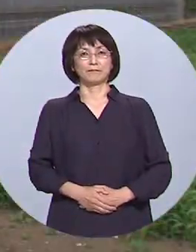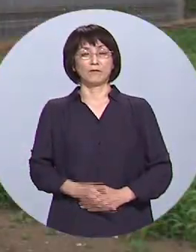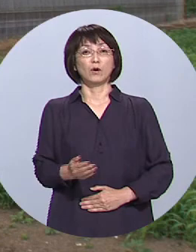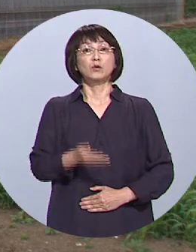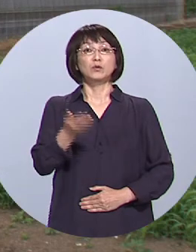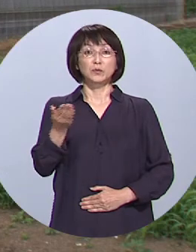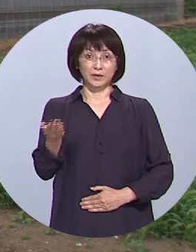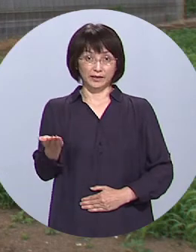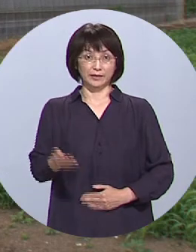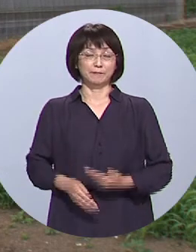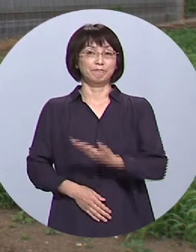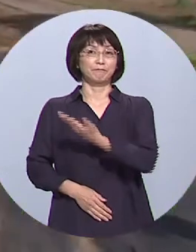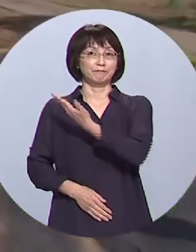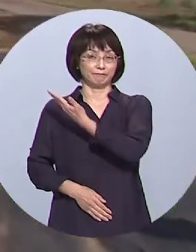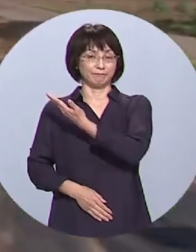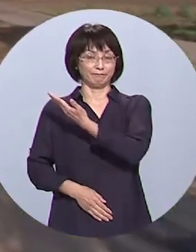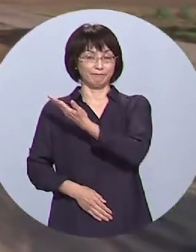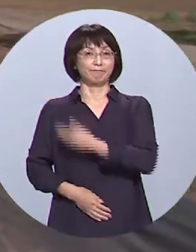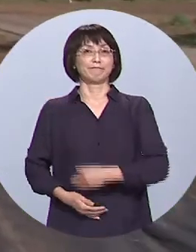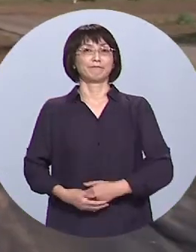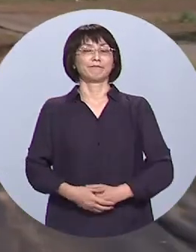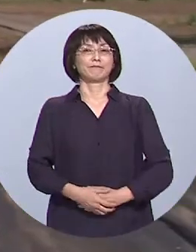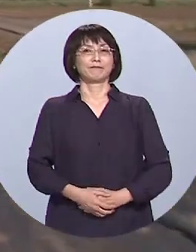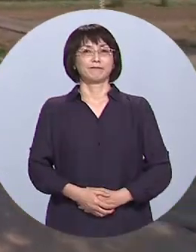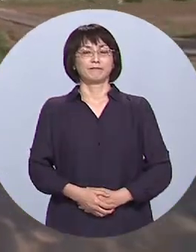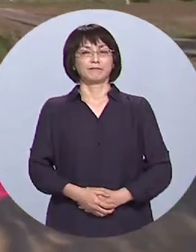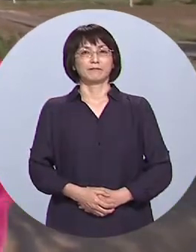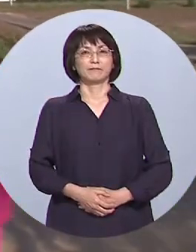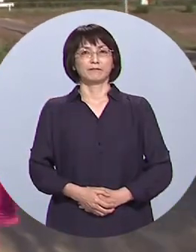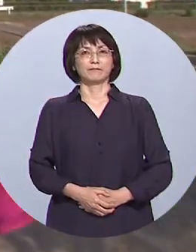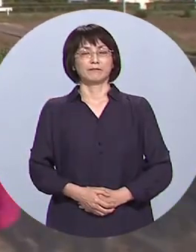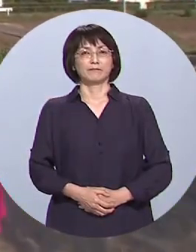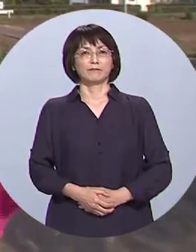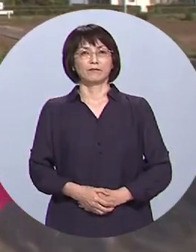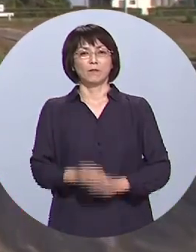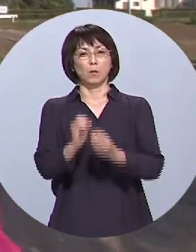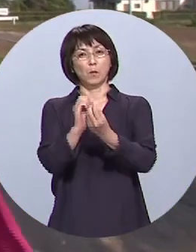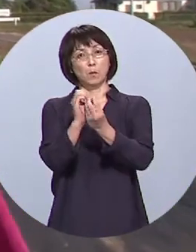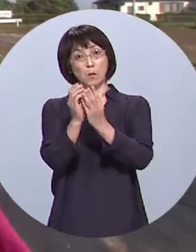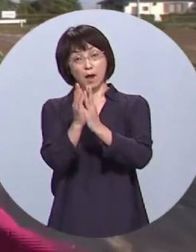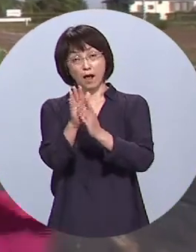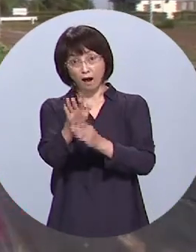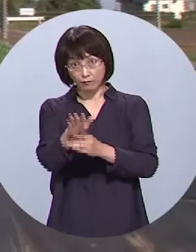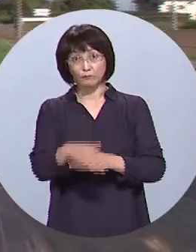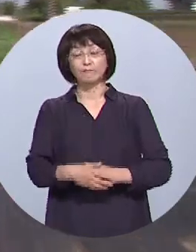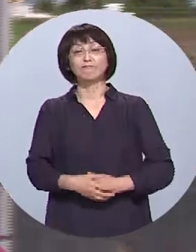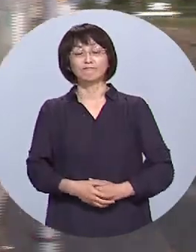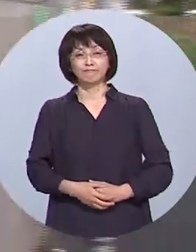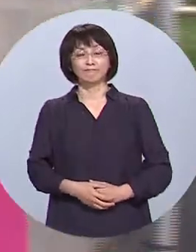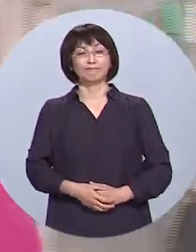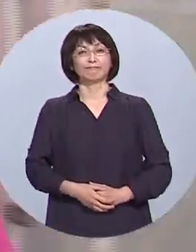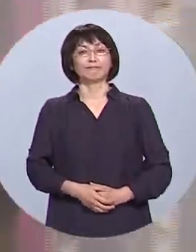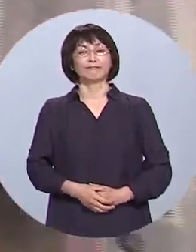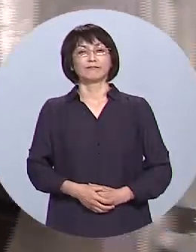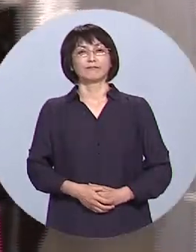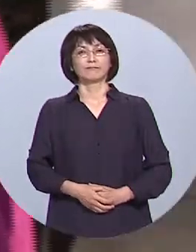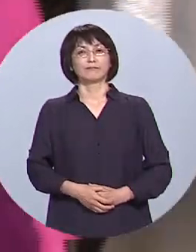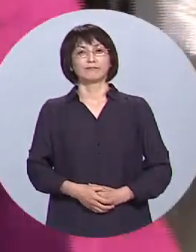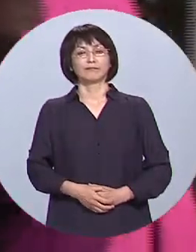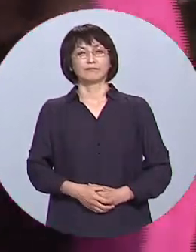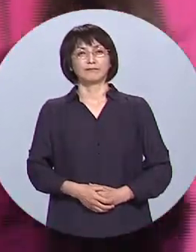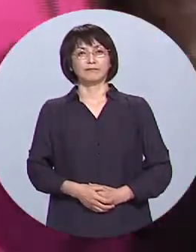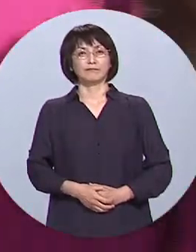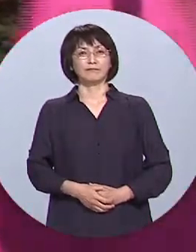次に向かったのは深谷市。あ、 バラがありますね。こんにち